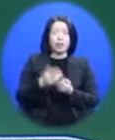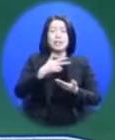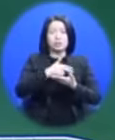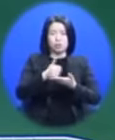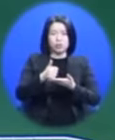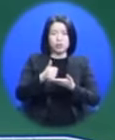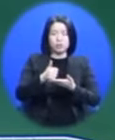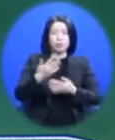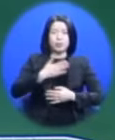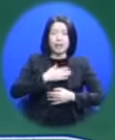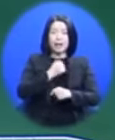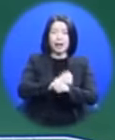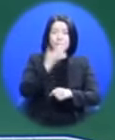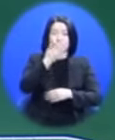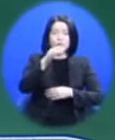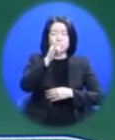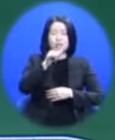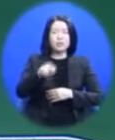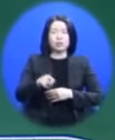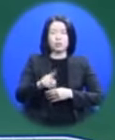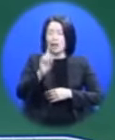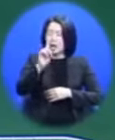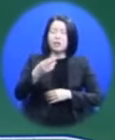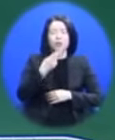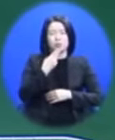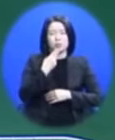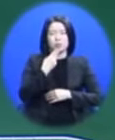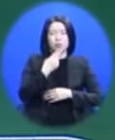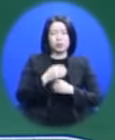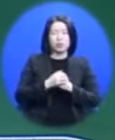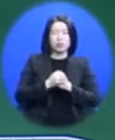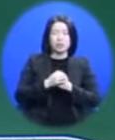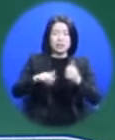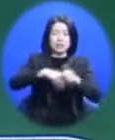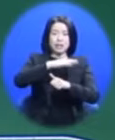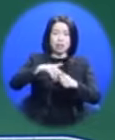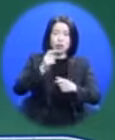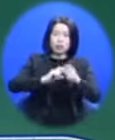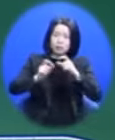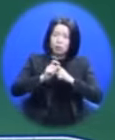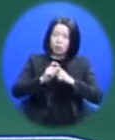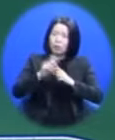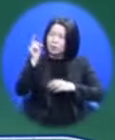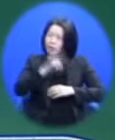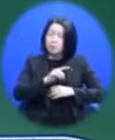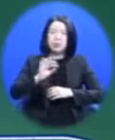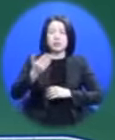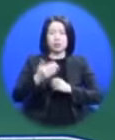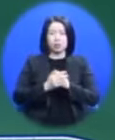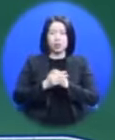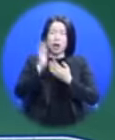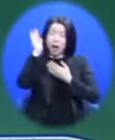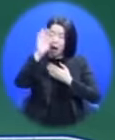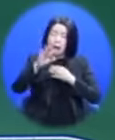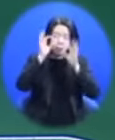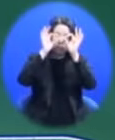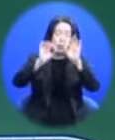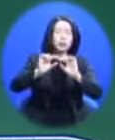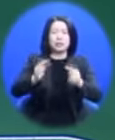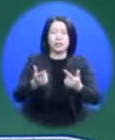주님, 내가 할 수 있는 것이 아무것도 없어요. 상황은 더 안 좋아질 뿐이고 앞이 보이지를